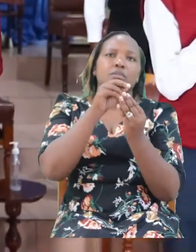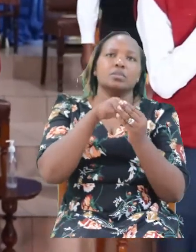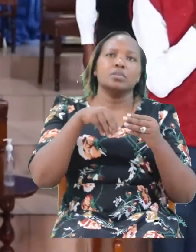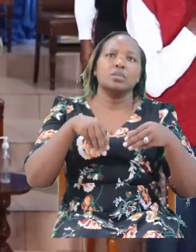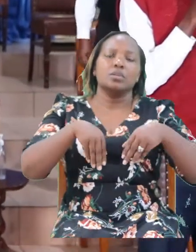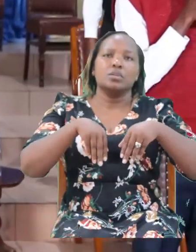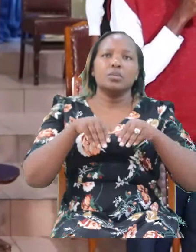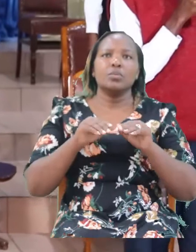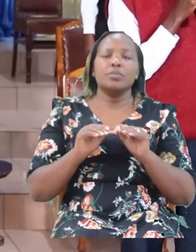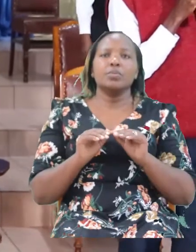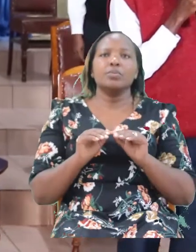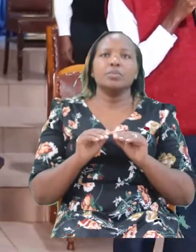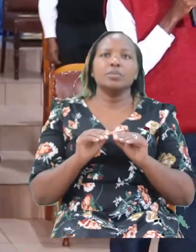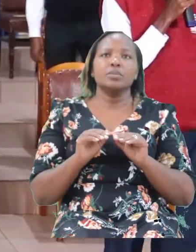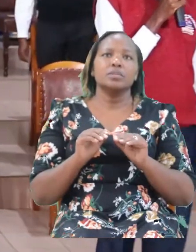mavuno